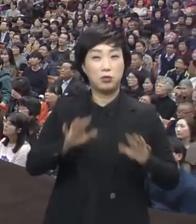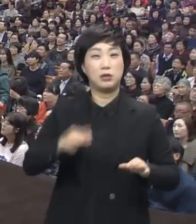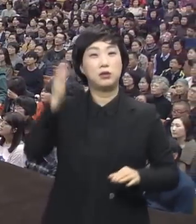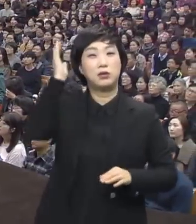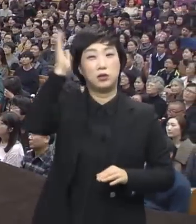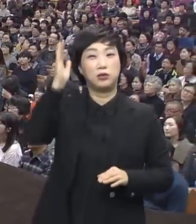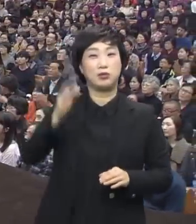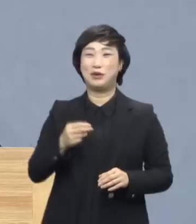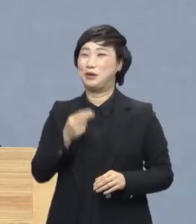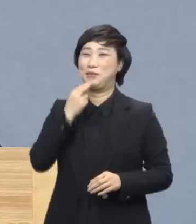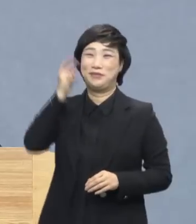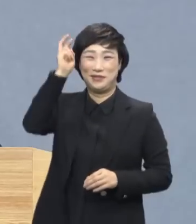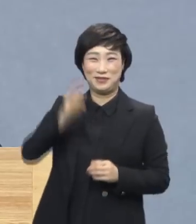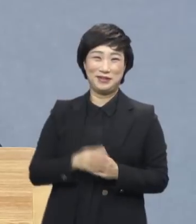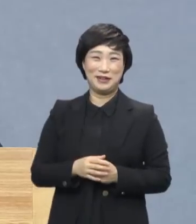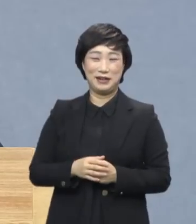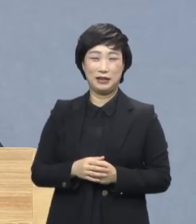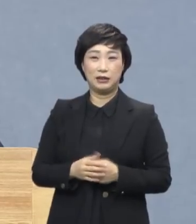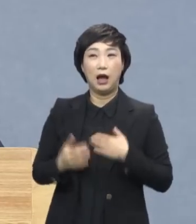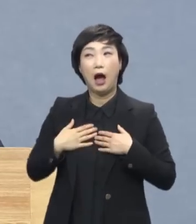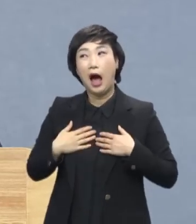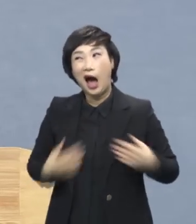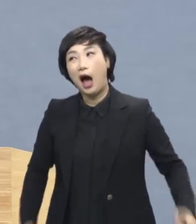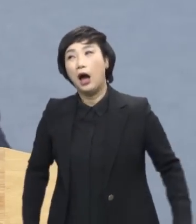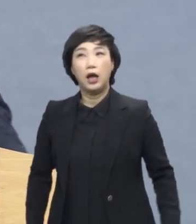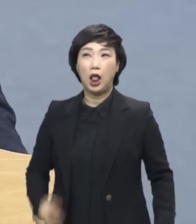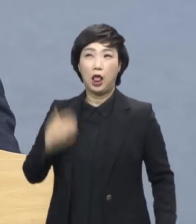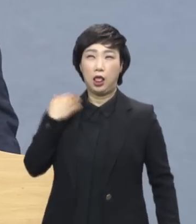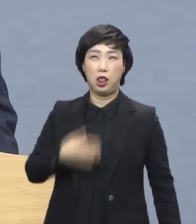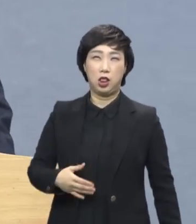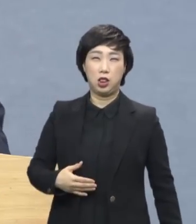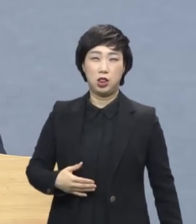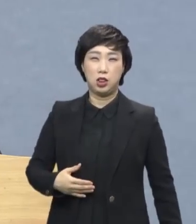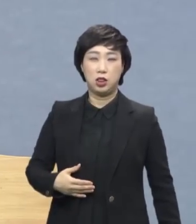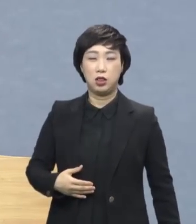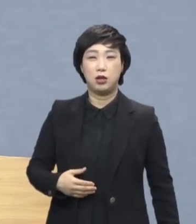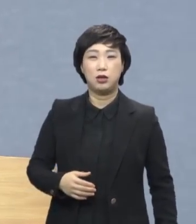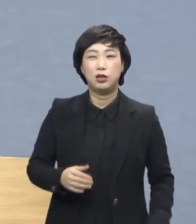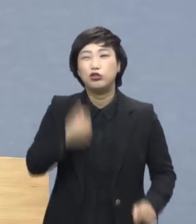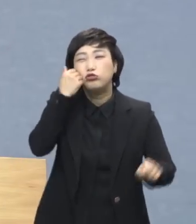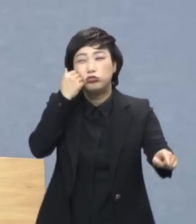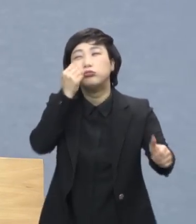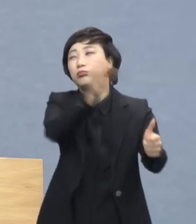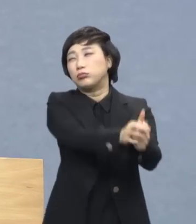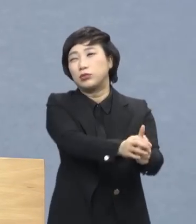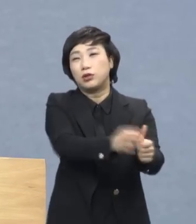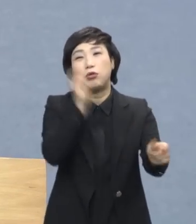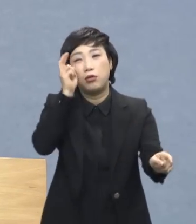말아요. 난 힘들어 보도겠다. 다른 사람이 해라.